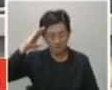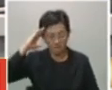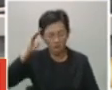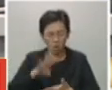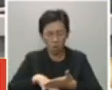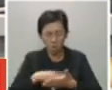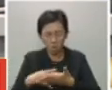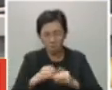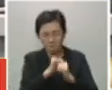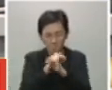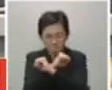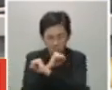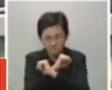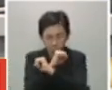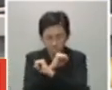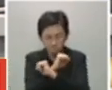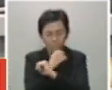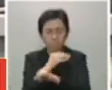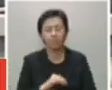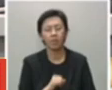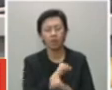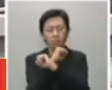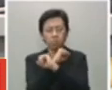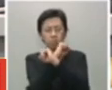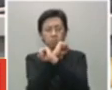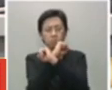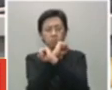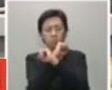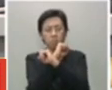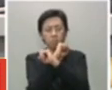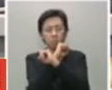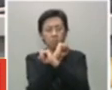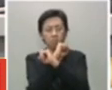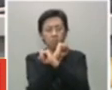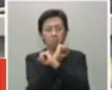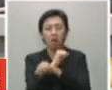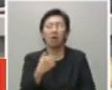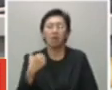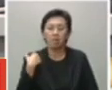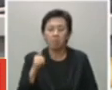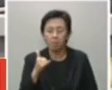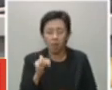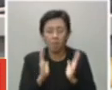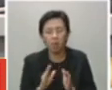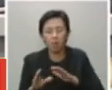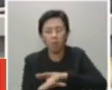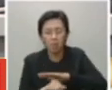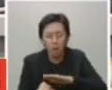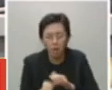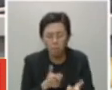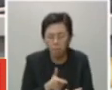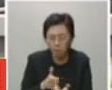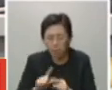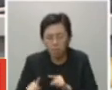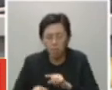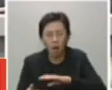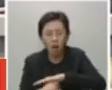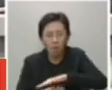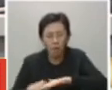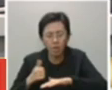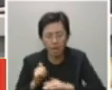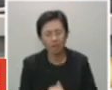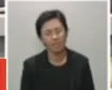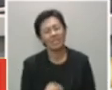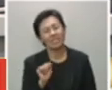การแน่นหนาอย่างไรก็แล้วแต่สุดท้ายก็มีคนไปปล้นเอาอาวุธสงครามเหล่านี้ออกมา